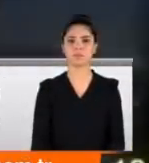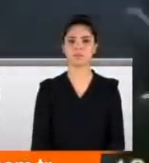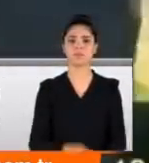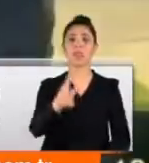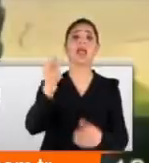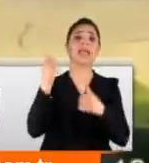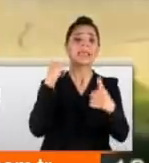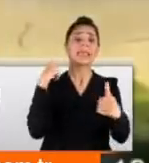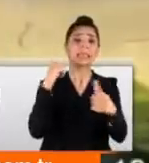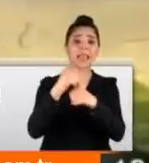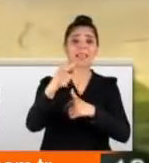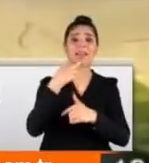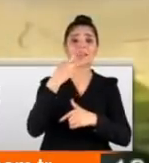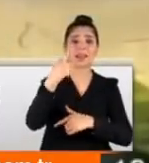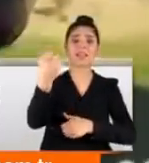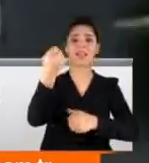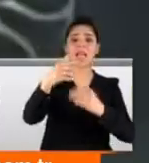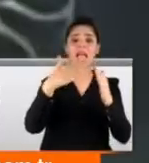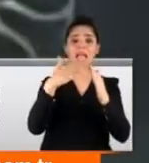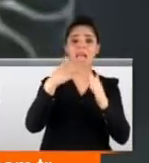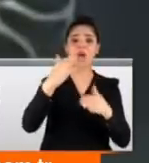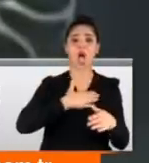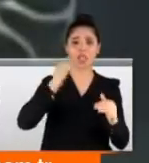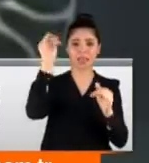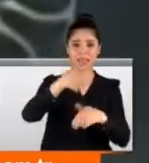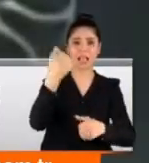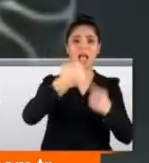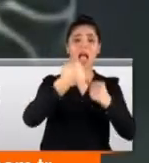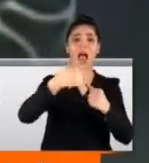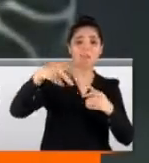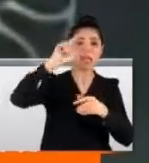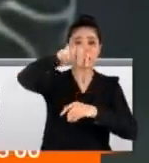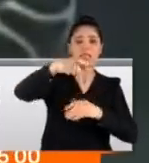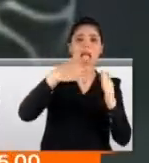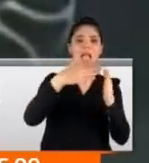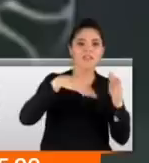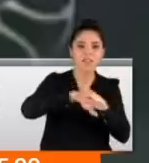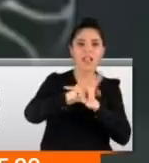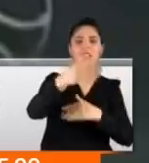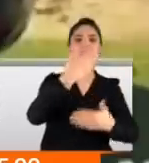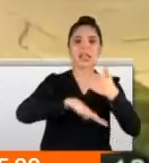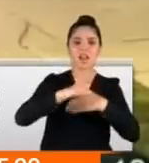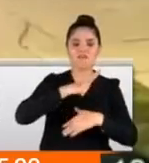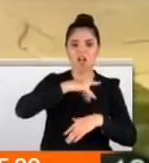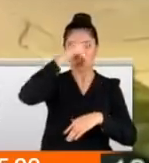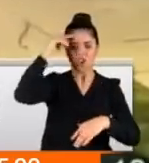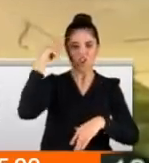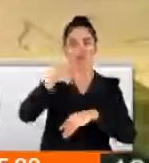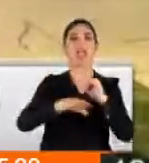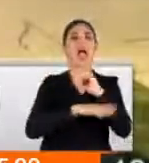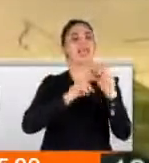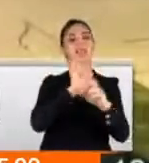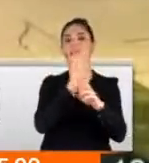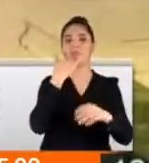Tekrar evin önüne gelen kadın kendini hemen araçtan dışarı attı ve eve sığınarak kurtuldu. Yaralıydı ama şans eseri hayati